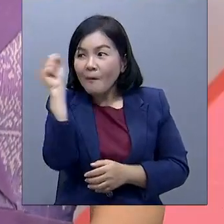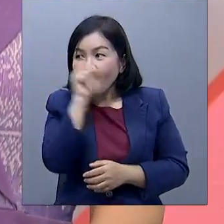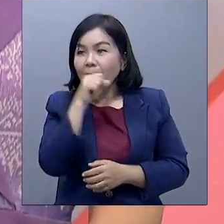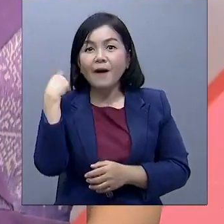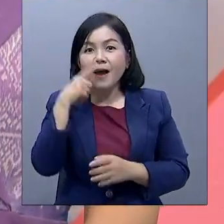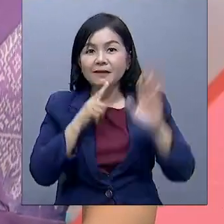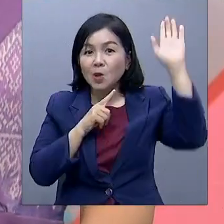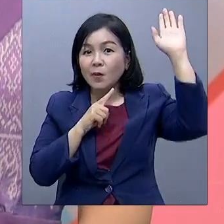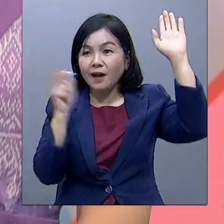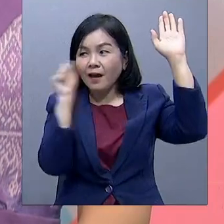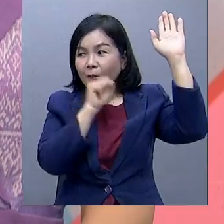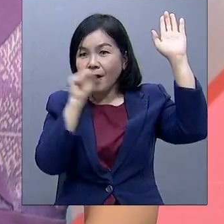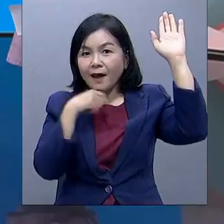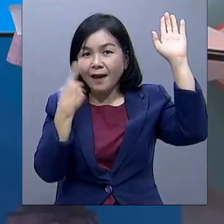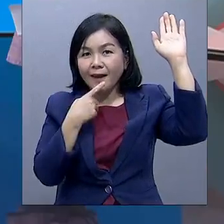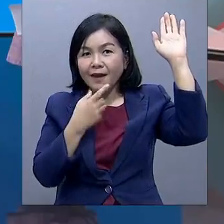ใครแสดงตนด้วยค่ะ